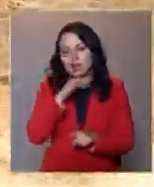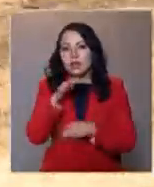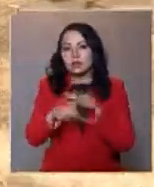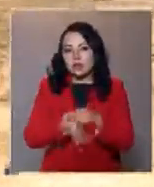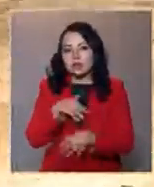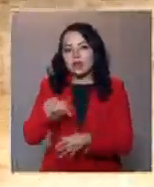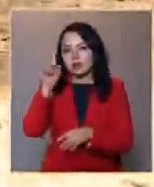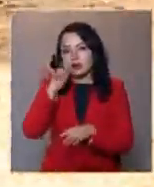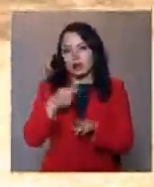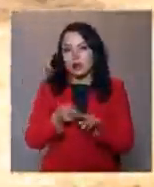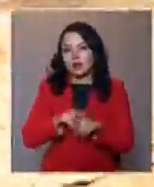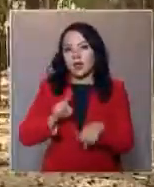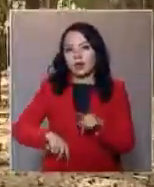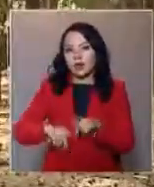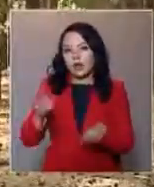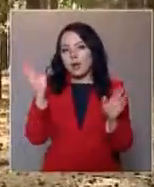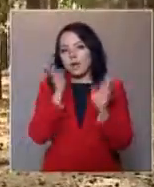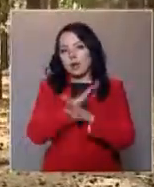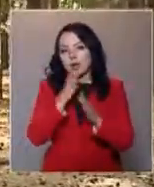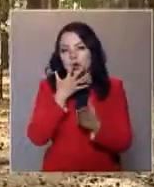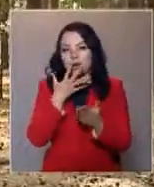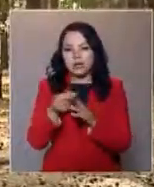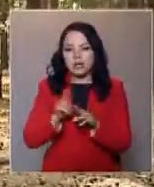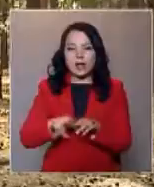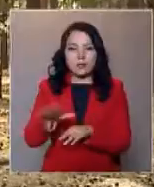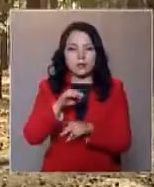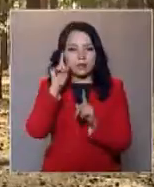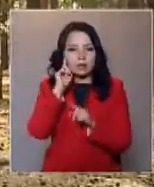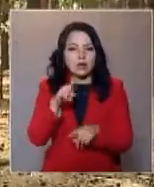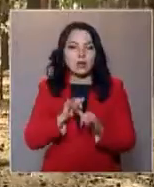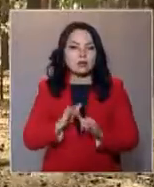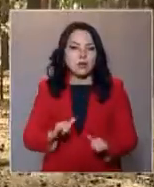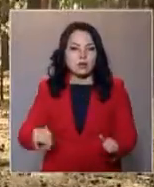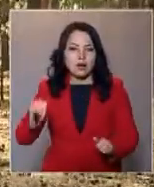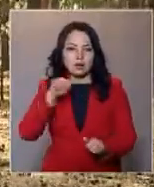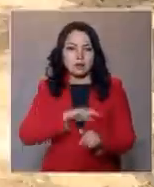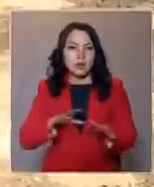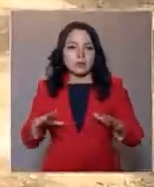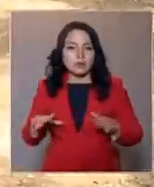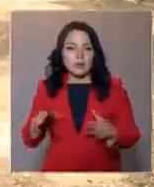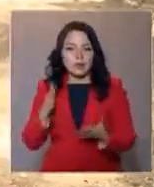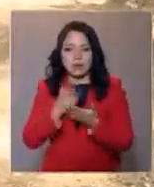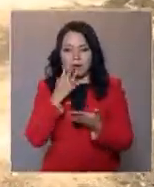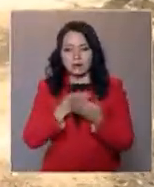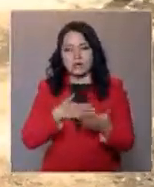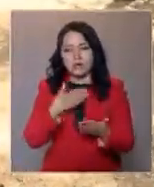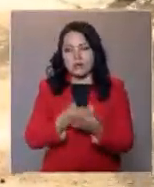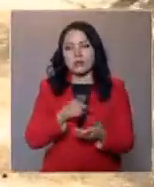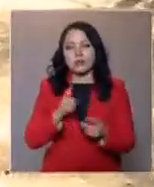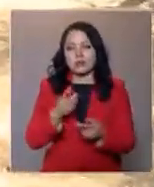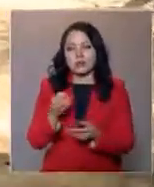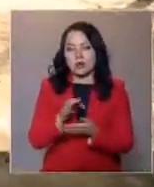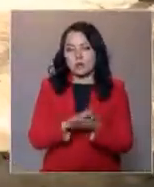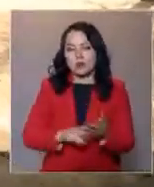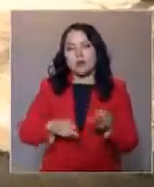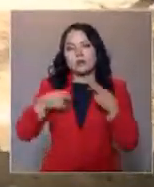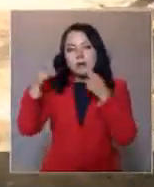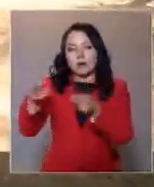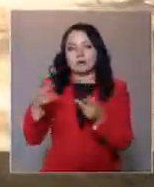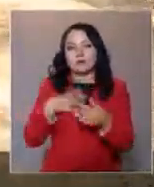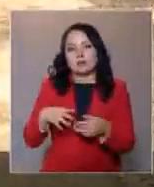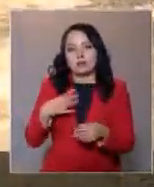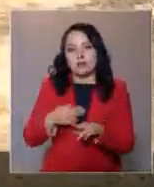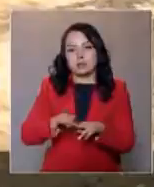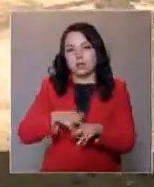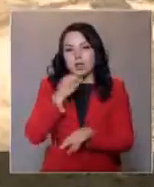больше ценить достоинство родной природы. Но все ли мы сделали, чтобы развивать местный туризм? Почему до сих пор люди продолжают